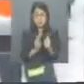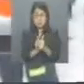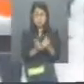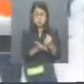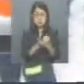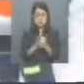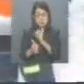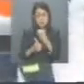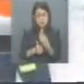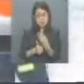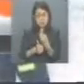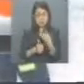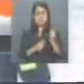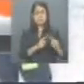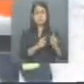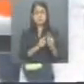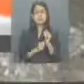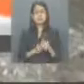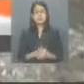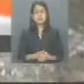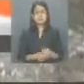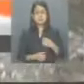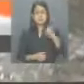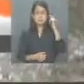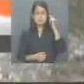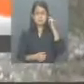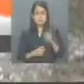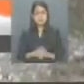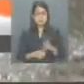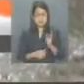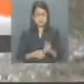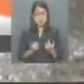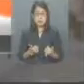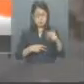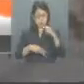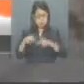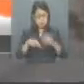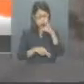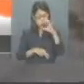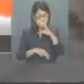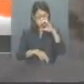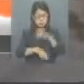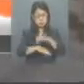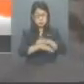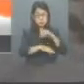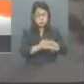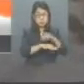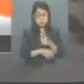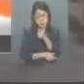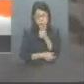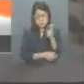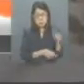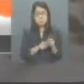ำตอนนี้ผมคิดว่าด้วยความเข้มงวดในปัจจุบันเนี่ยคงจะสามารถลดการตอบ